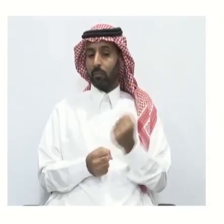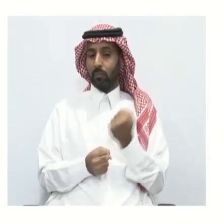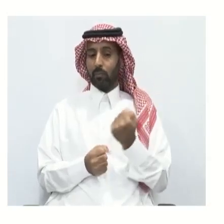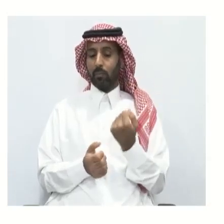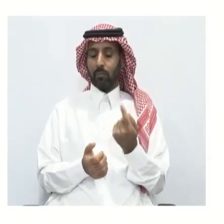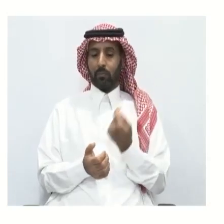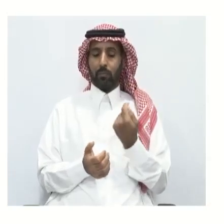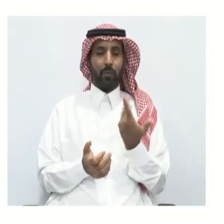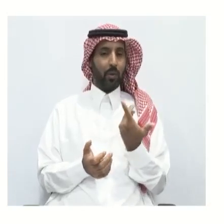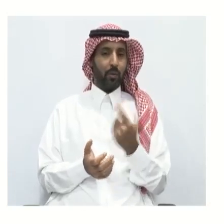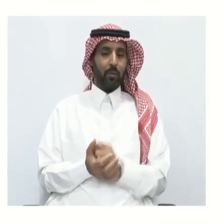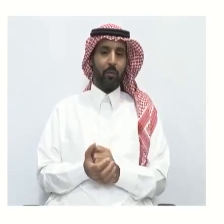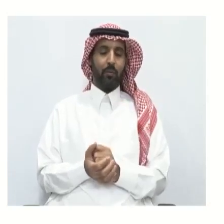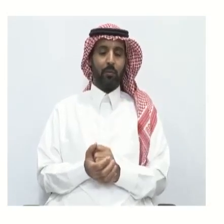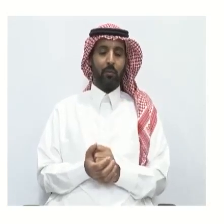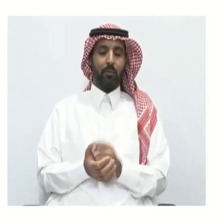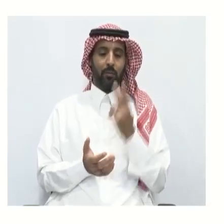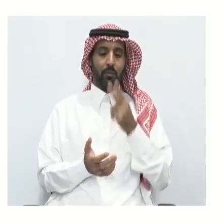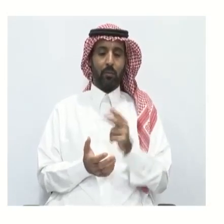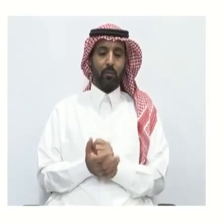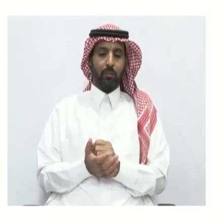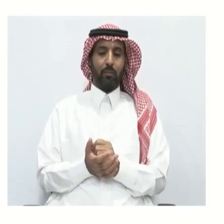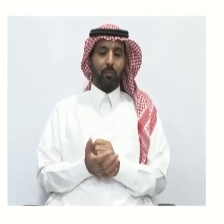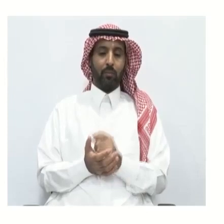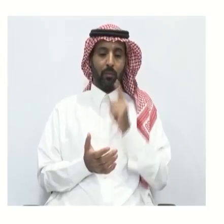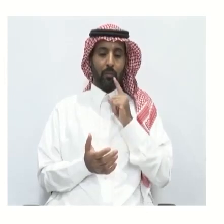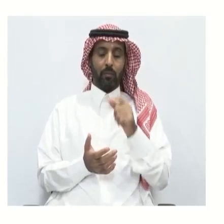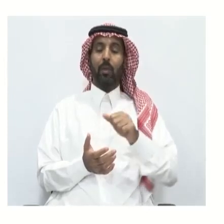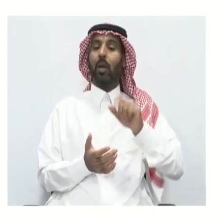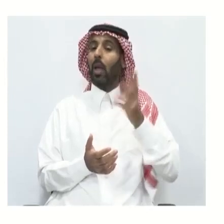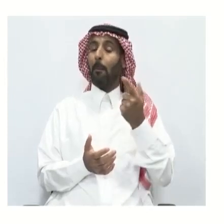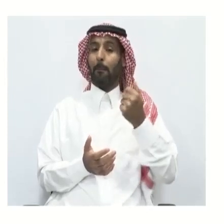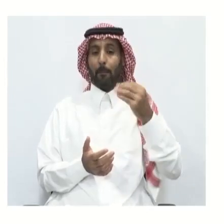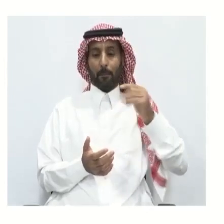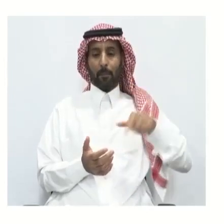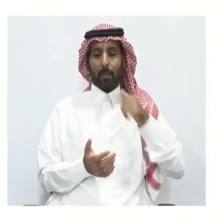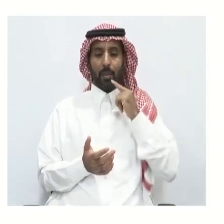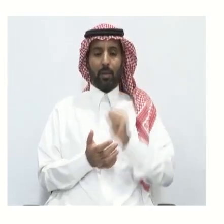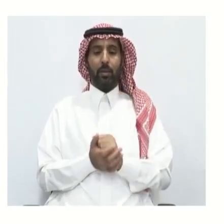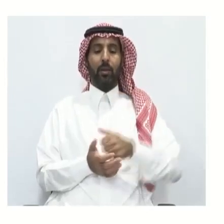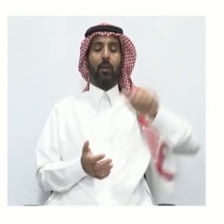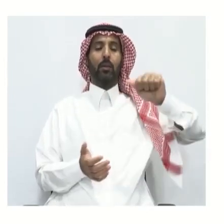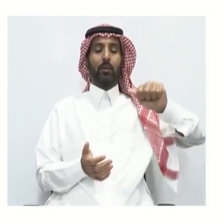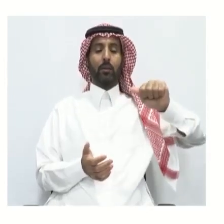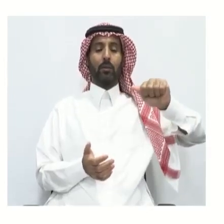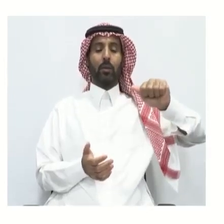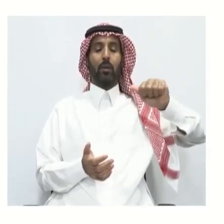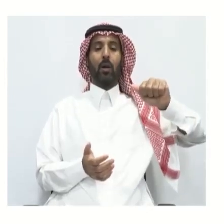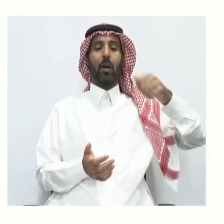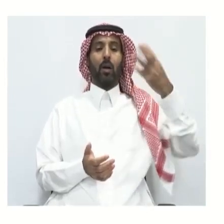ويا طالباتي لدي هذه المساله اعطاني جرامات هيدروكسيد الالمنيوم الخطوه الاولى